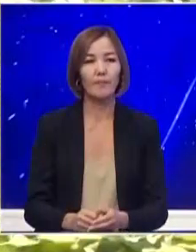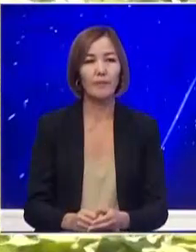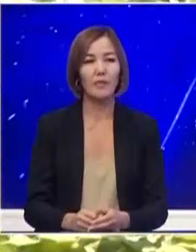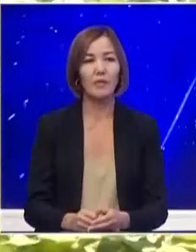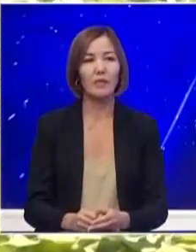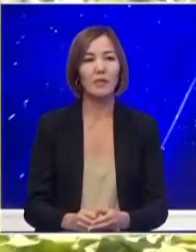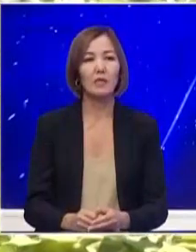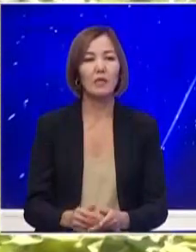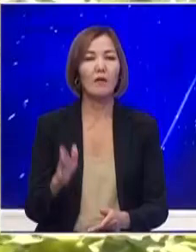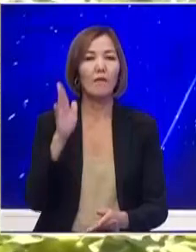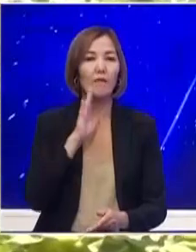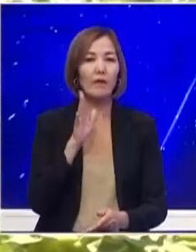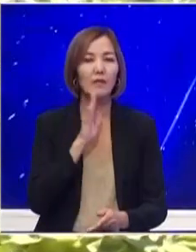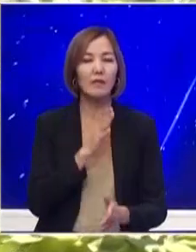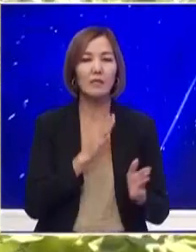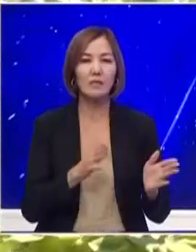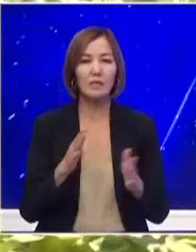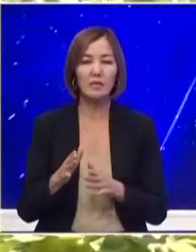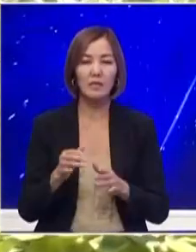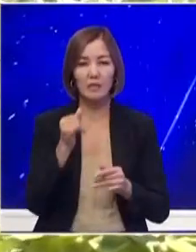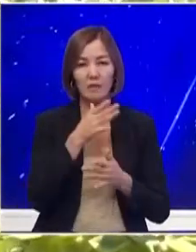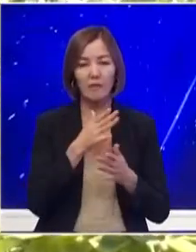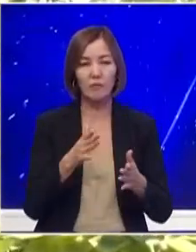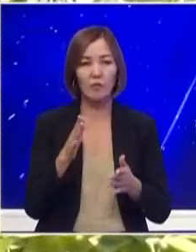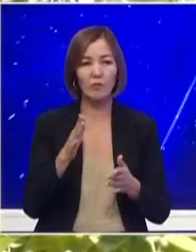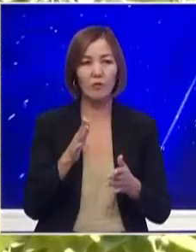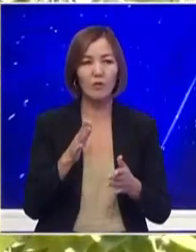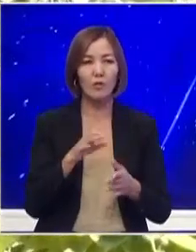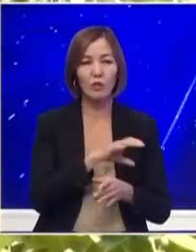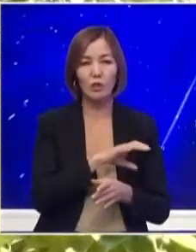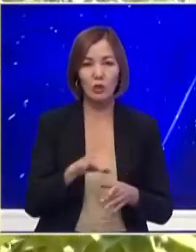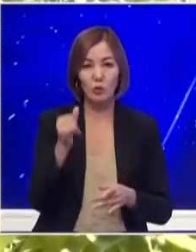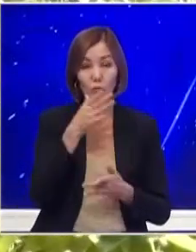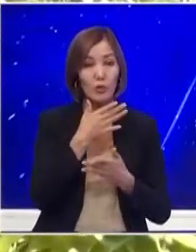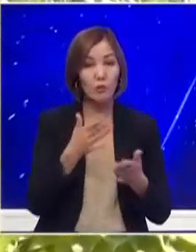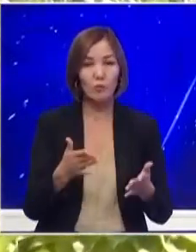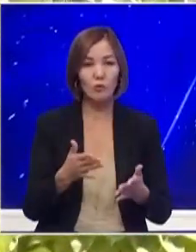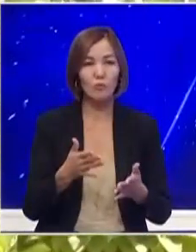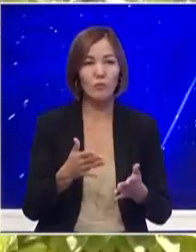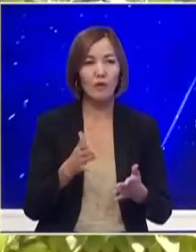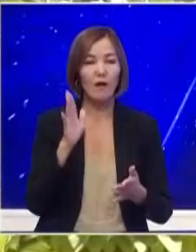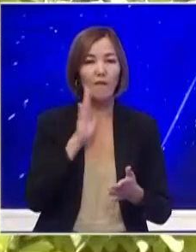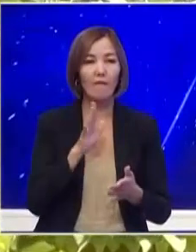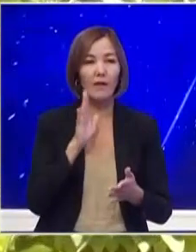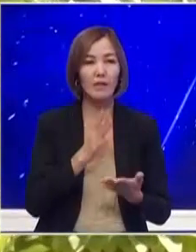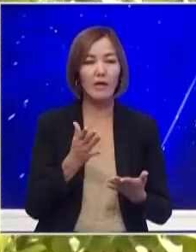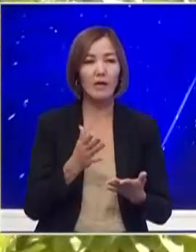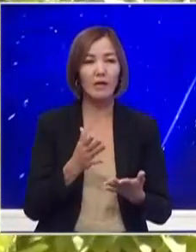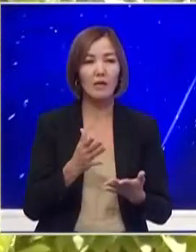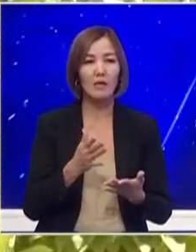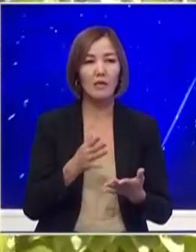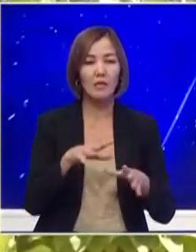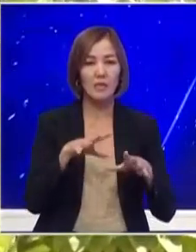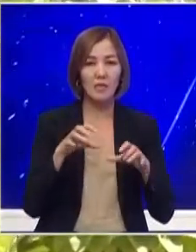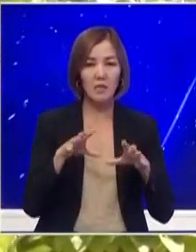растительных сетей у нас, получается, вот нет возможности сейчас поливать через трубы. И в основном полив идет по лотку,